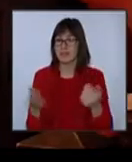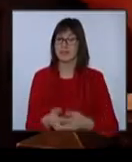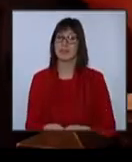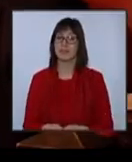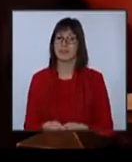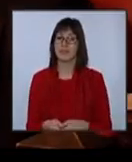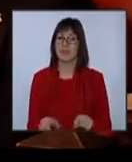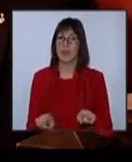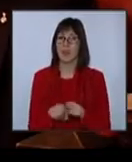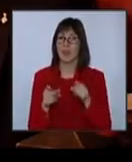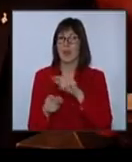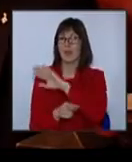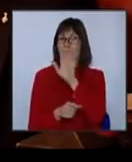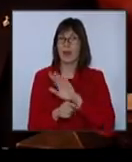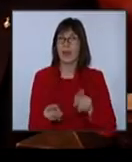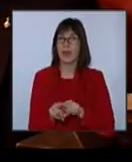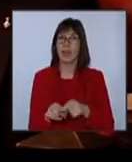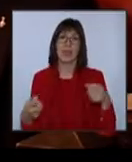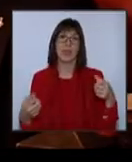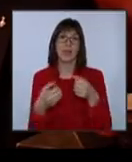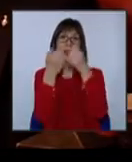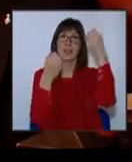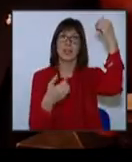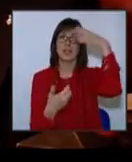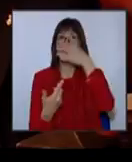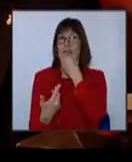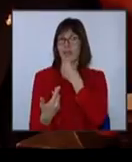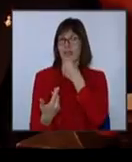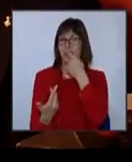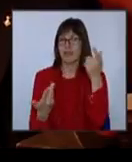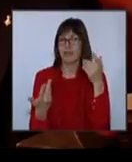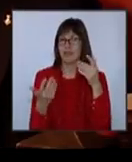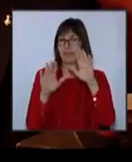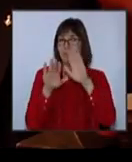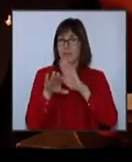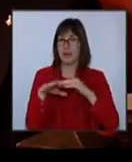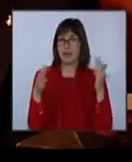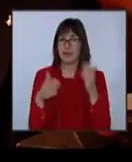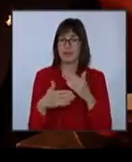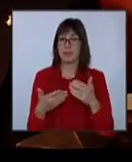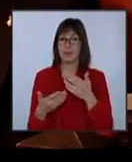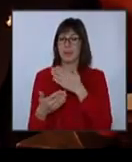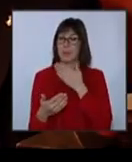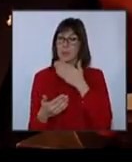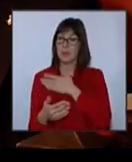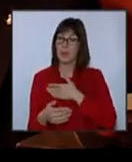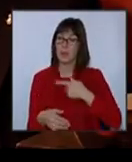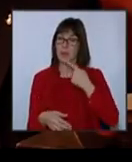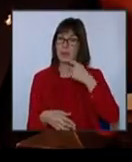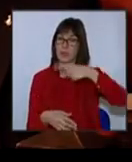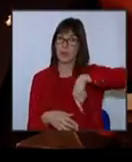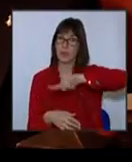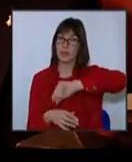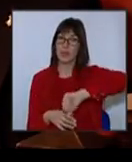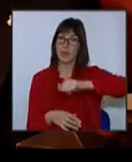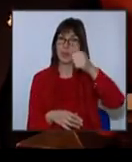plenari, d'un brindis al sol. Avui, possiblement, molts de vostès aprovaran aquest còdic de conducta dels